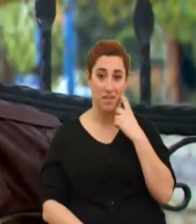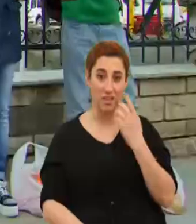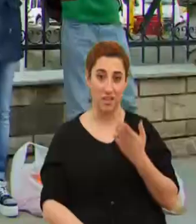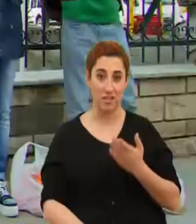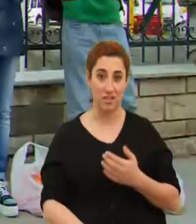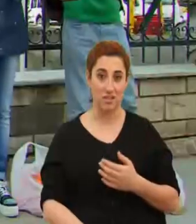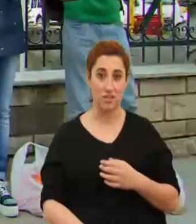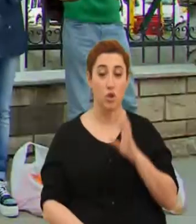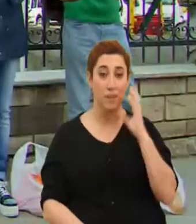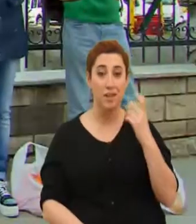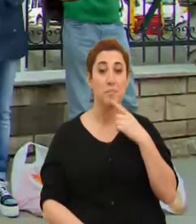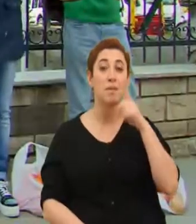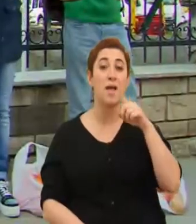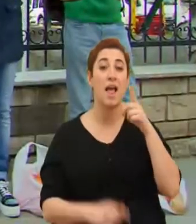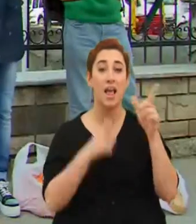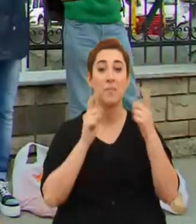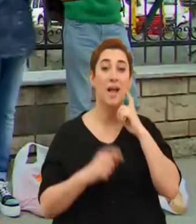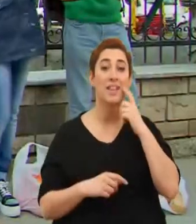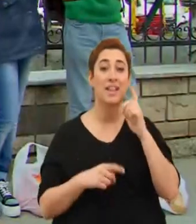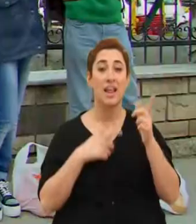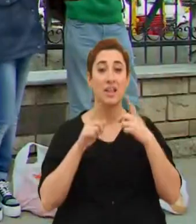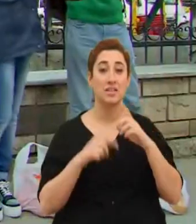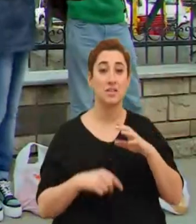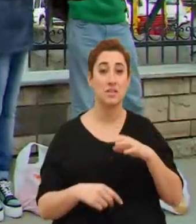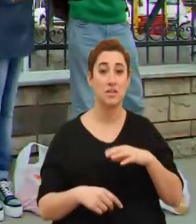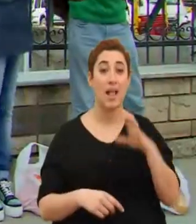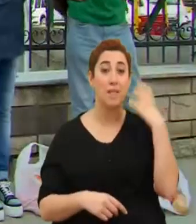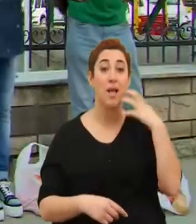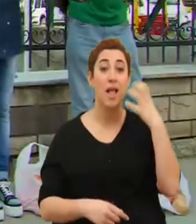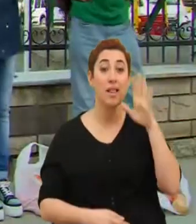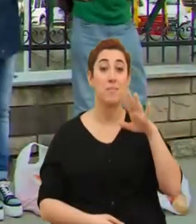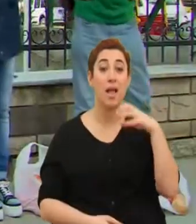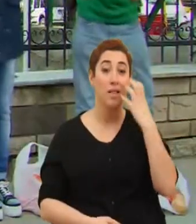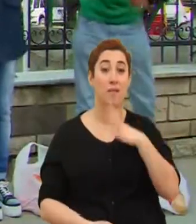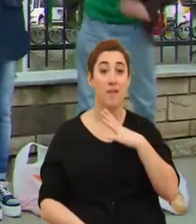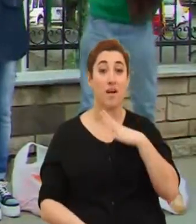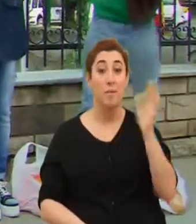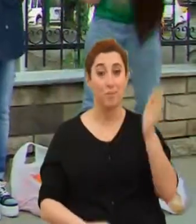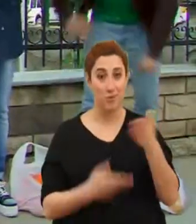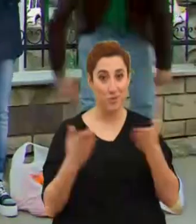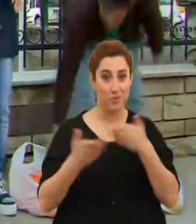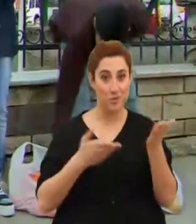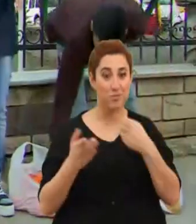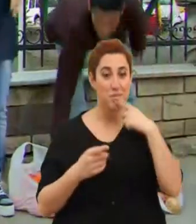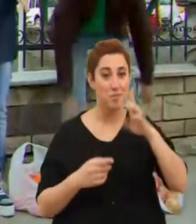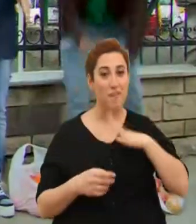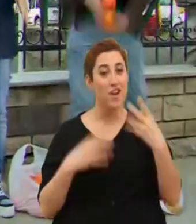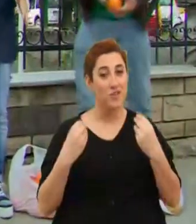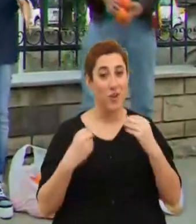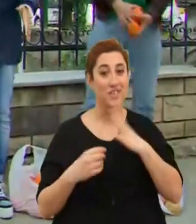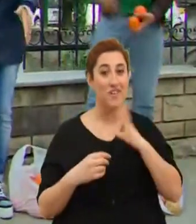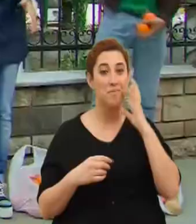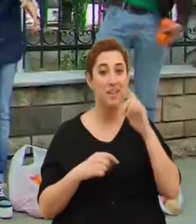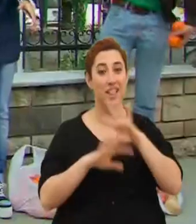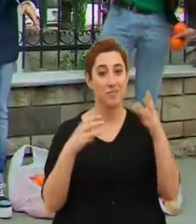Patates. Domates. Biber. Patates. Elma var, buyurun, elma. Buyurun. Biberler var, çok